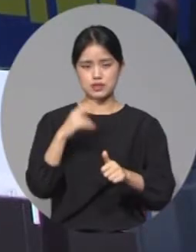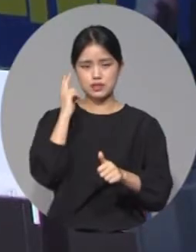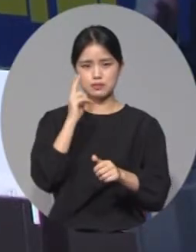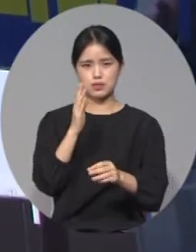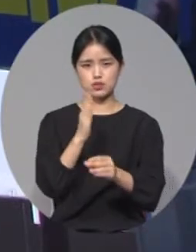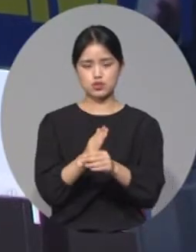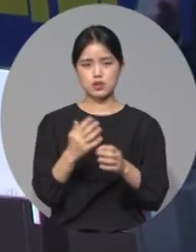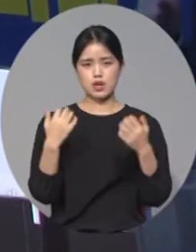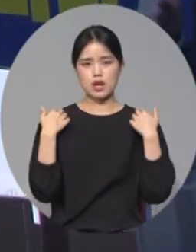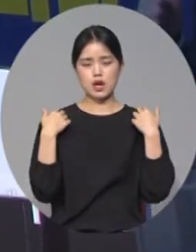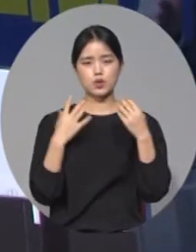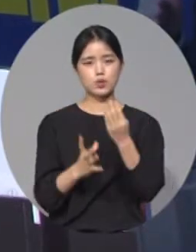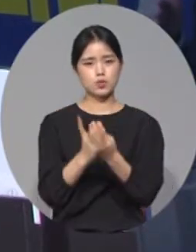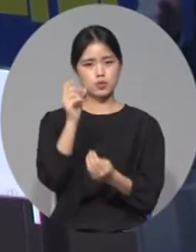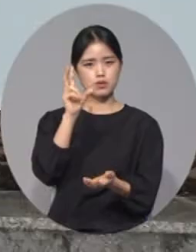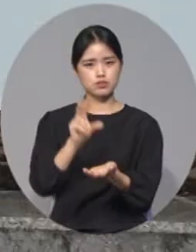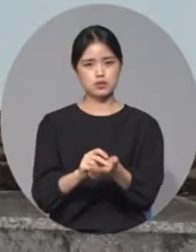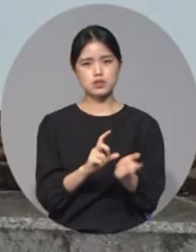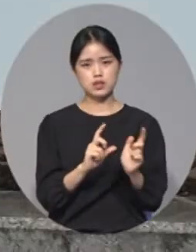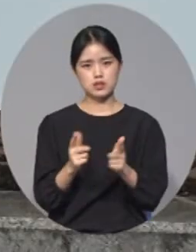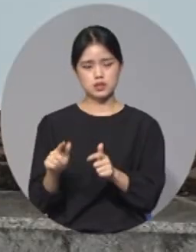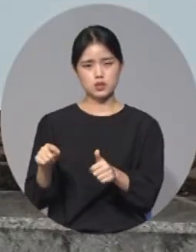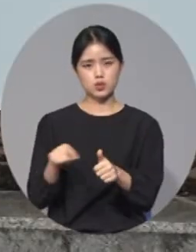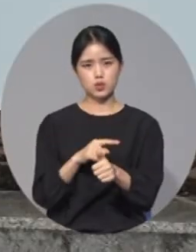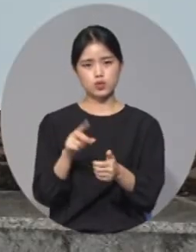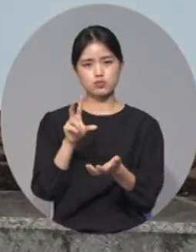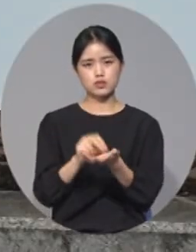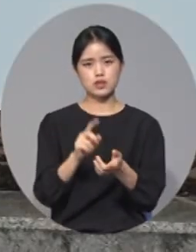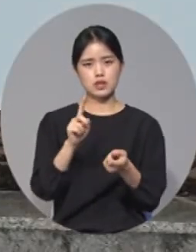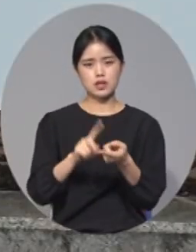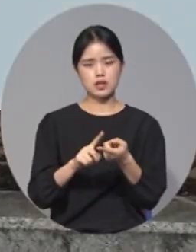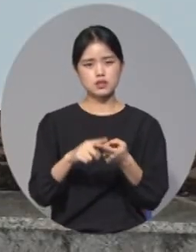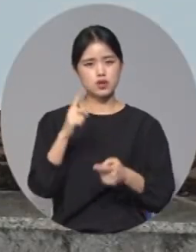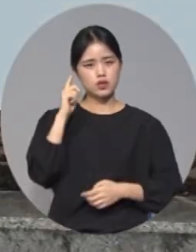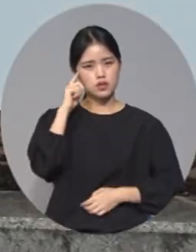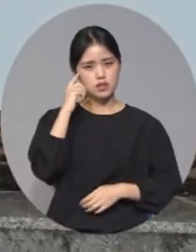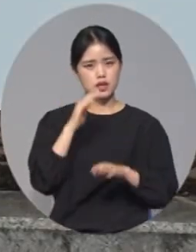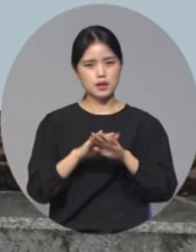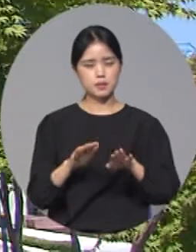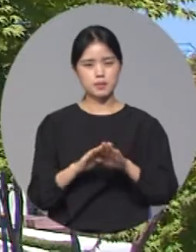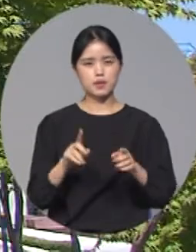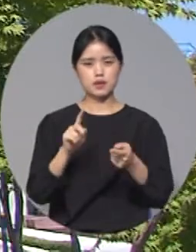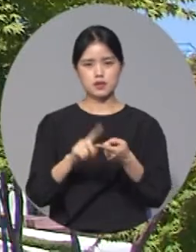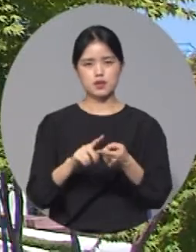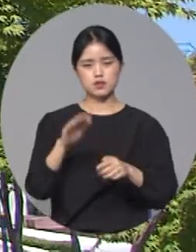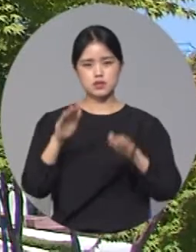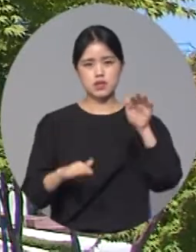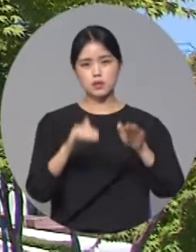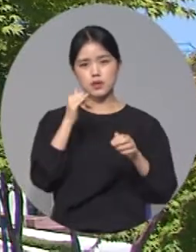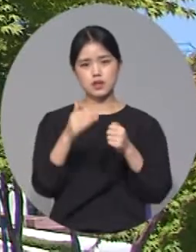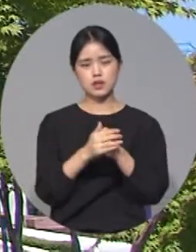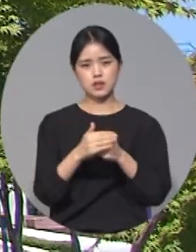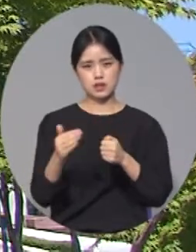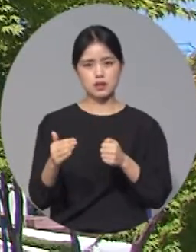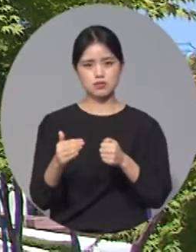학교 통폐합 문제 등 교육 현안마다 후보들의 인식과 해법의 차이가 두드러져 어느 해보다